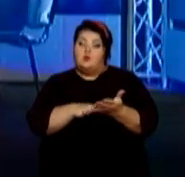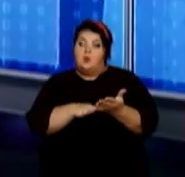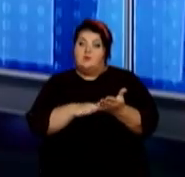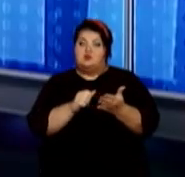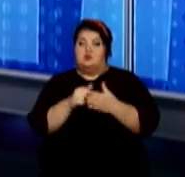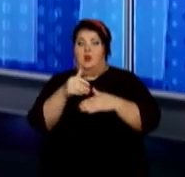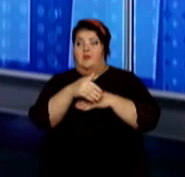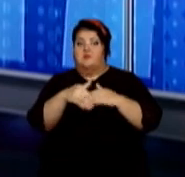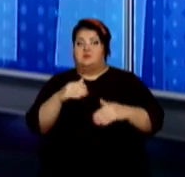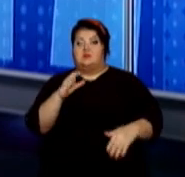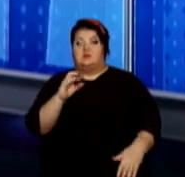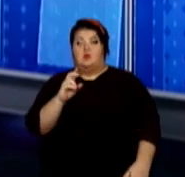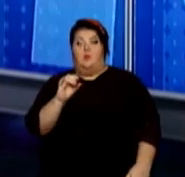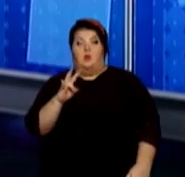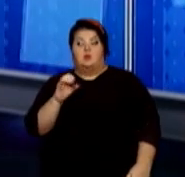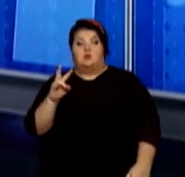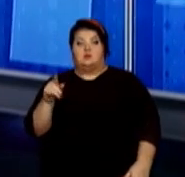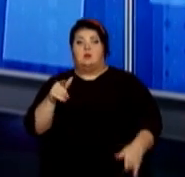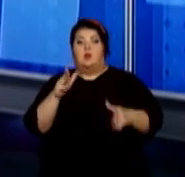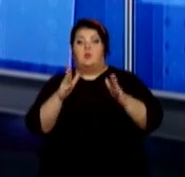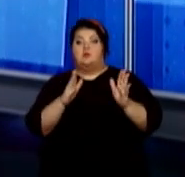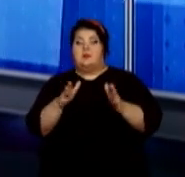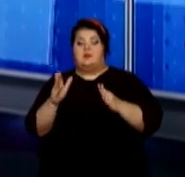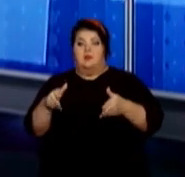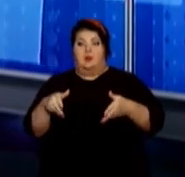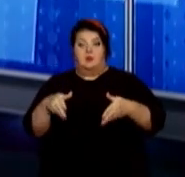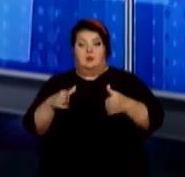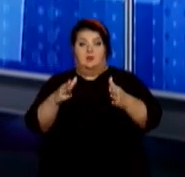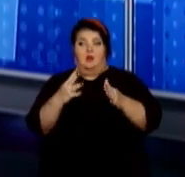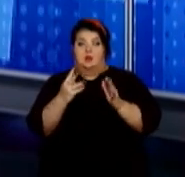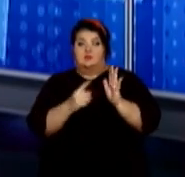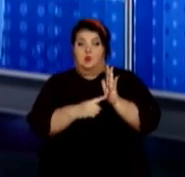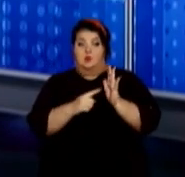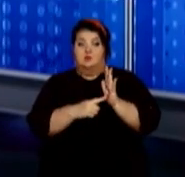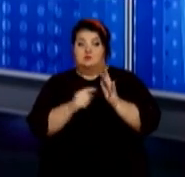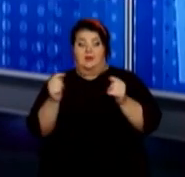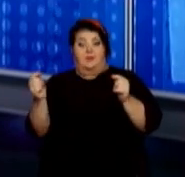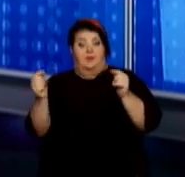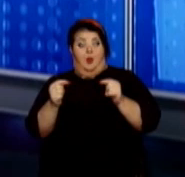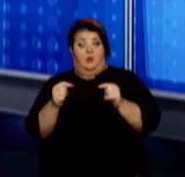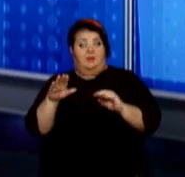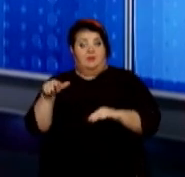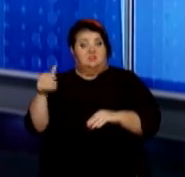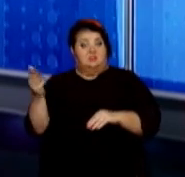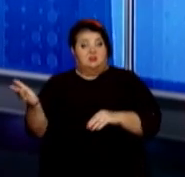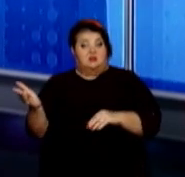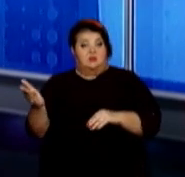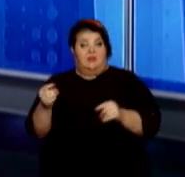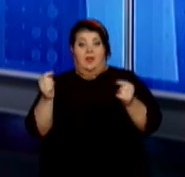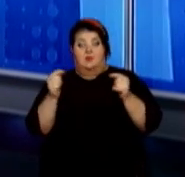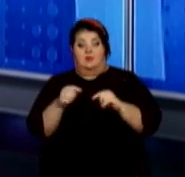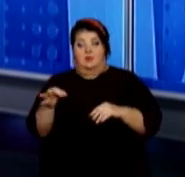Соборності, інфраструктура буде не тільки на ділянці вулиці Соборності 46, але й на протилежній частині,